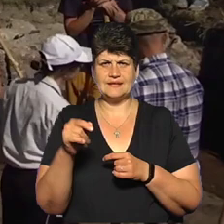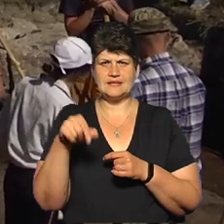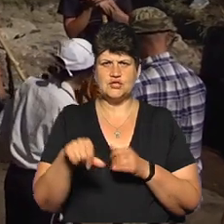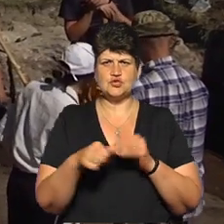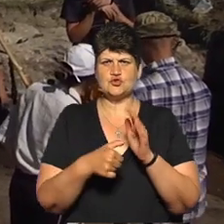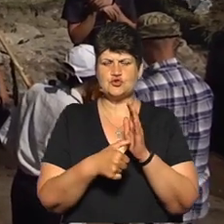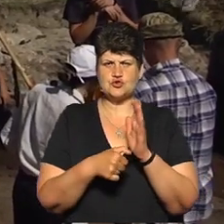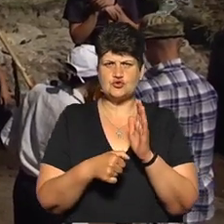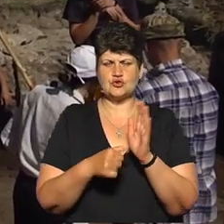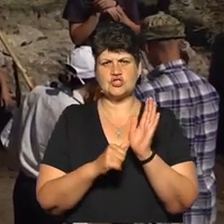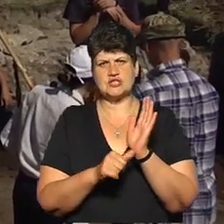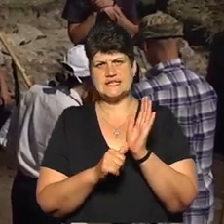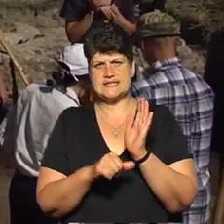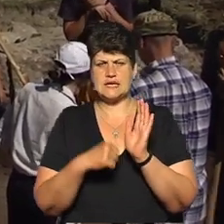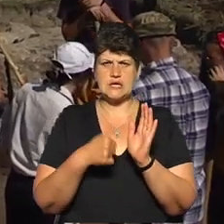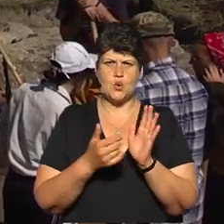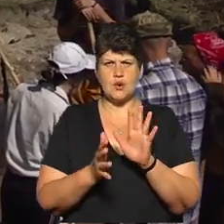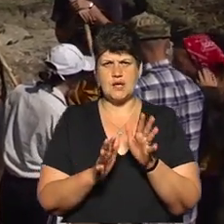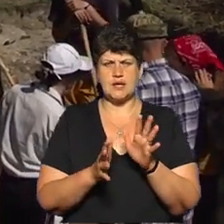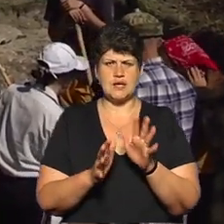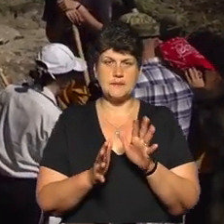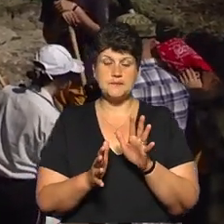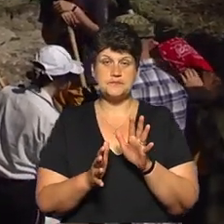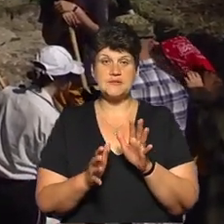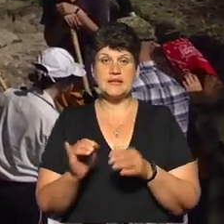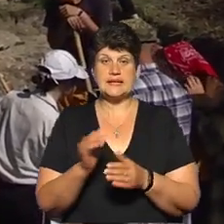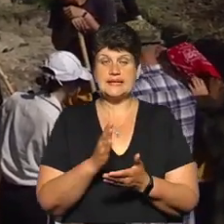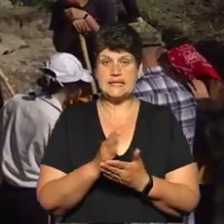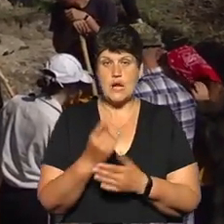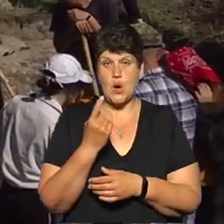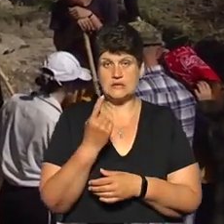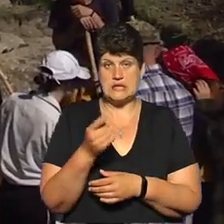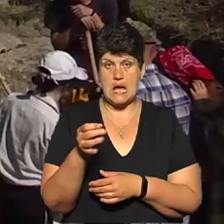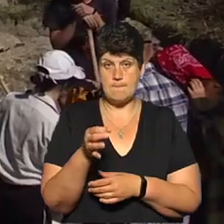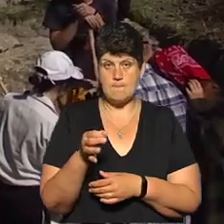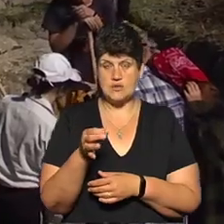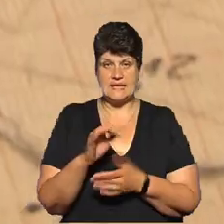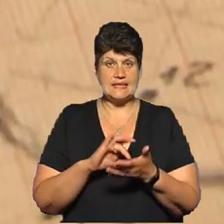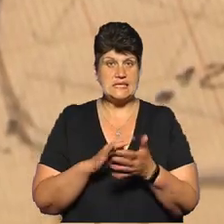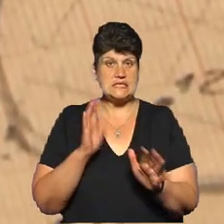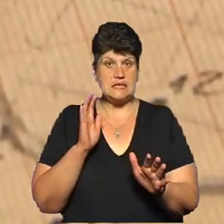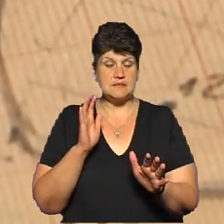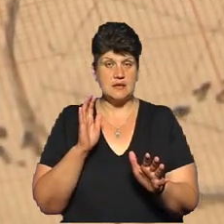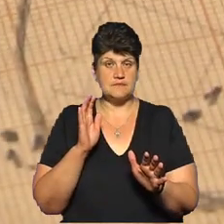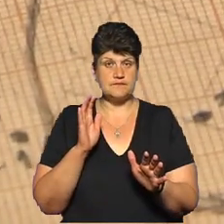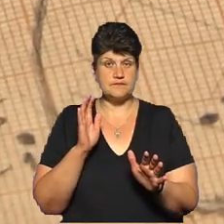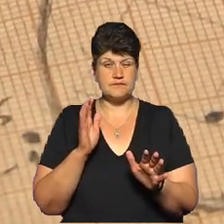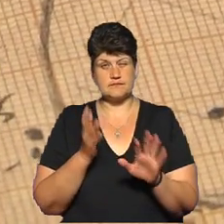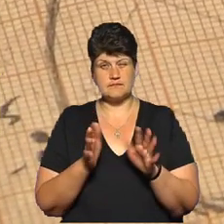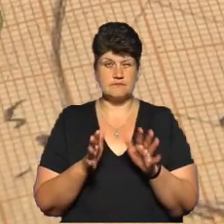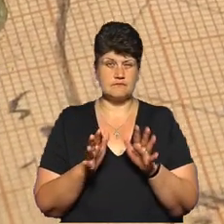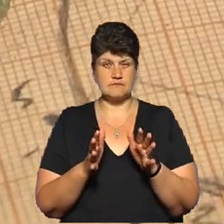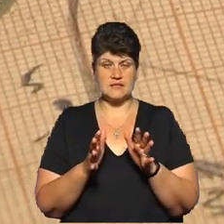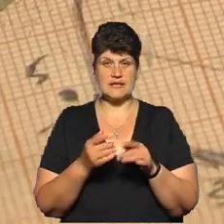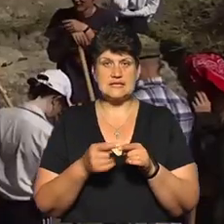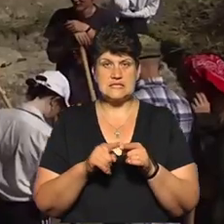1660-х років. Ось. І є одна монетка срібна, ну, відносно срібна, бо це білоновий